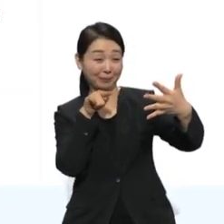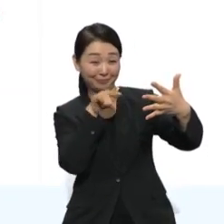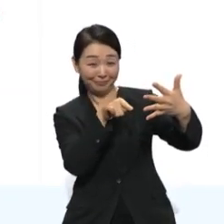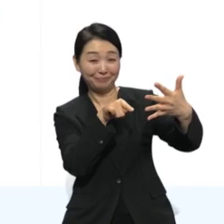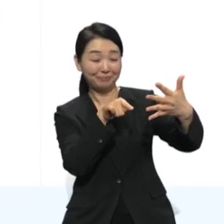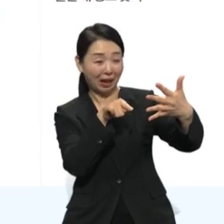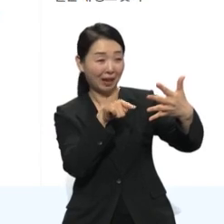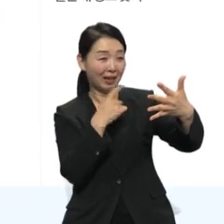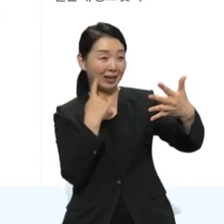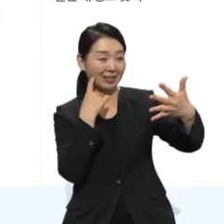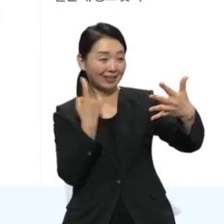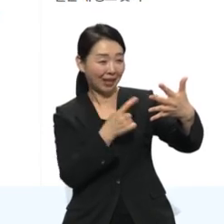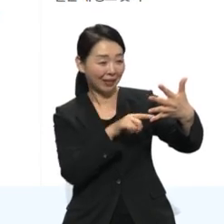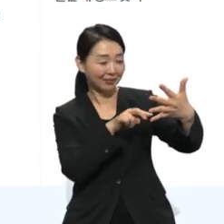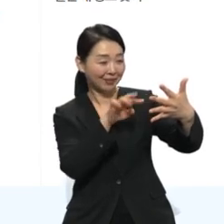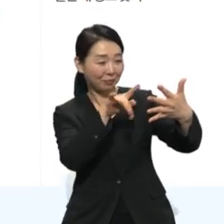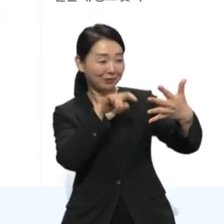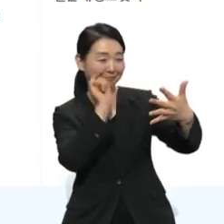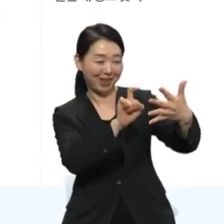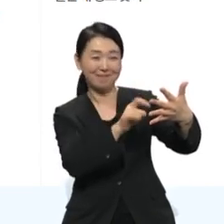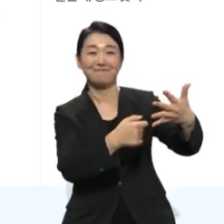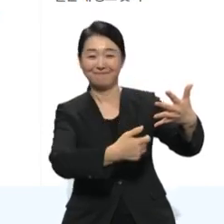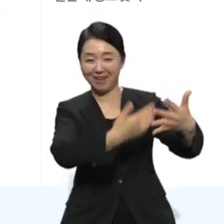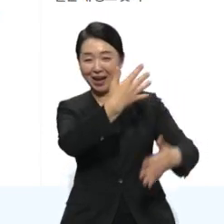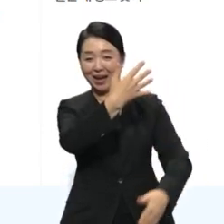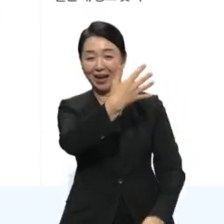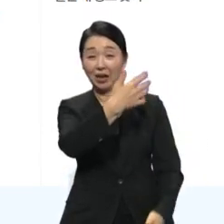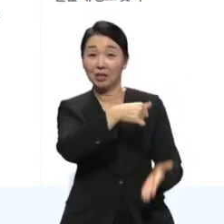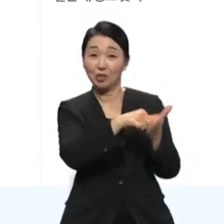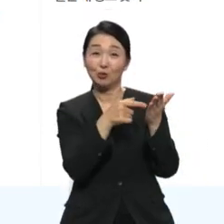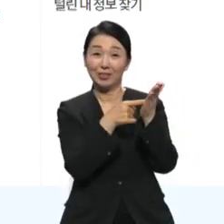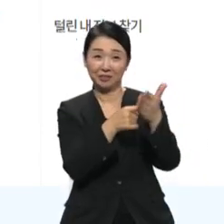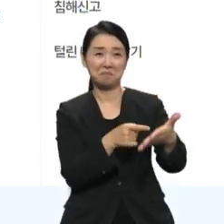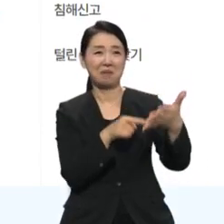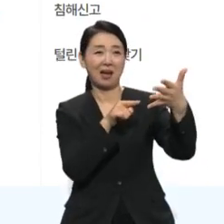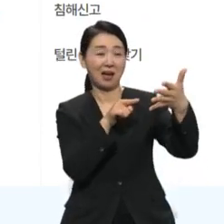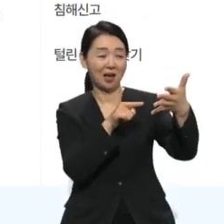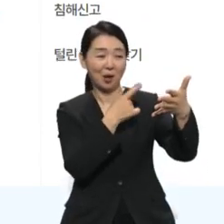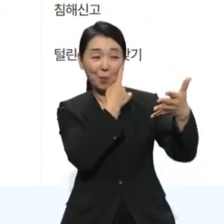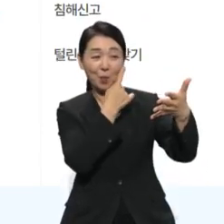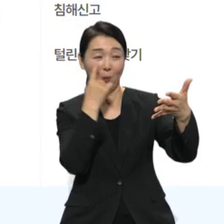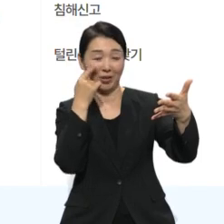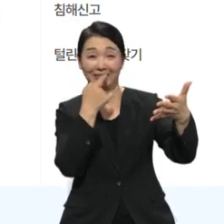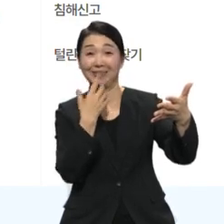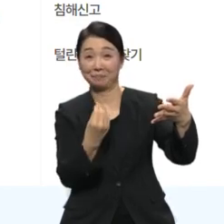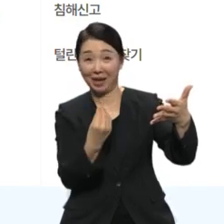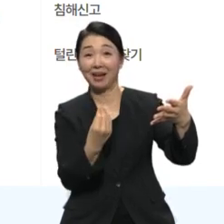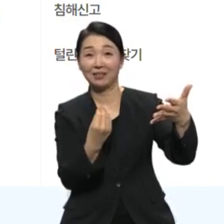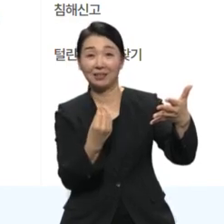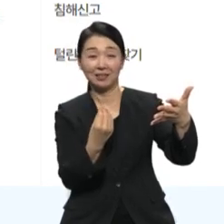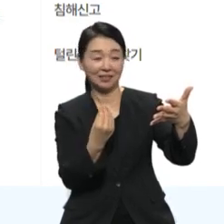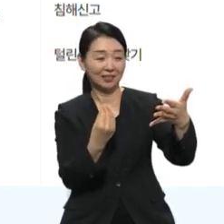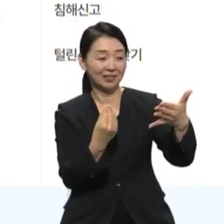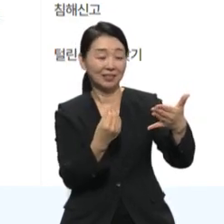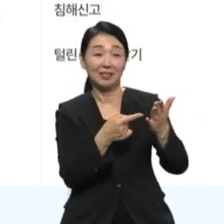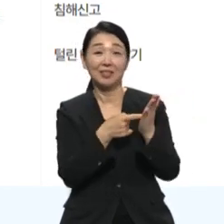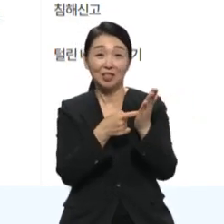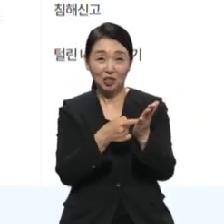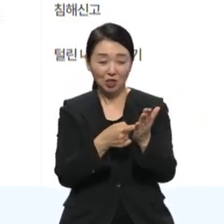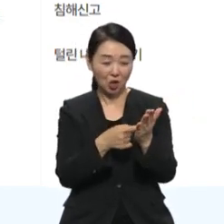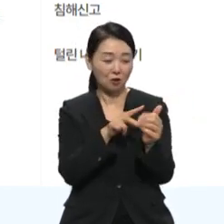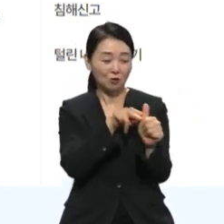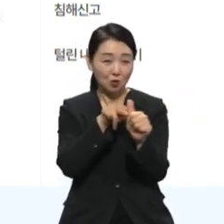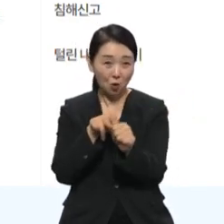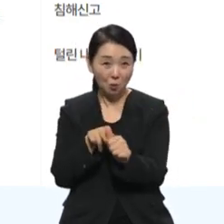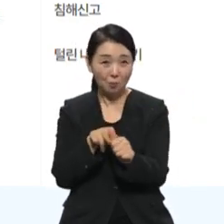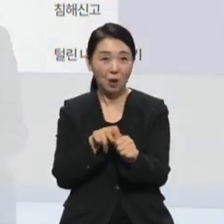들어가서 개인 서비스 메뉴를 클릭하면 지우개 신청 메뉴가 있고요. 여기에서 본인 인증을 하고 신청 정보를 입력하면 권리를